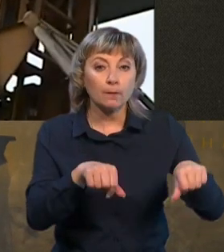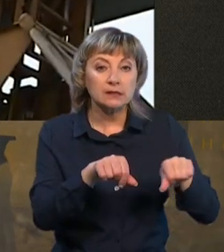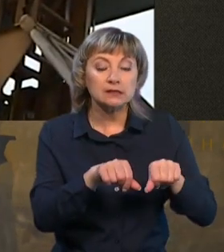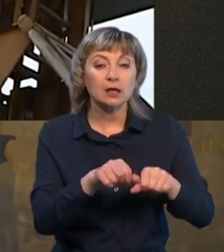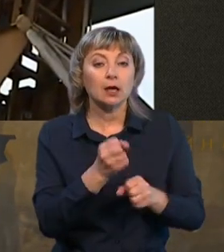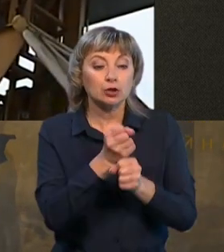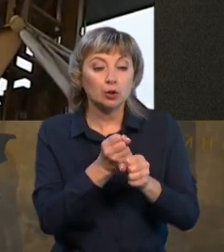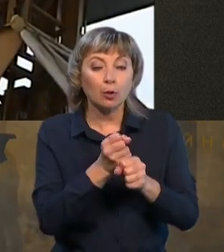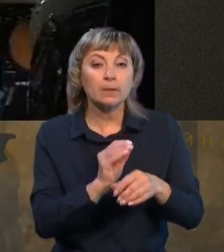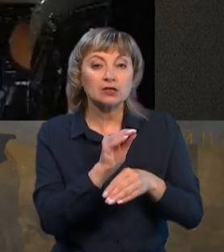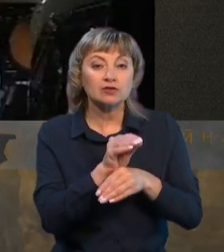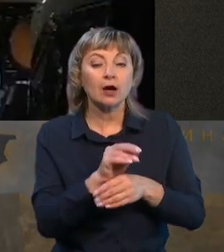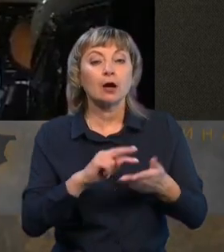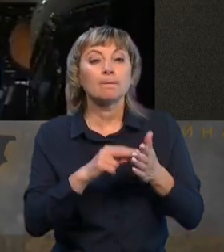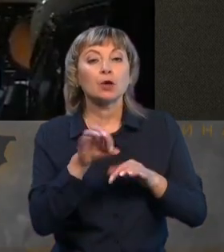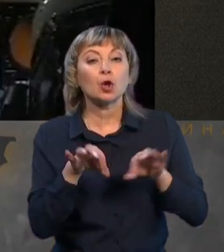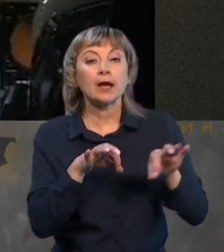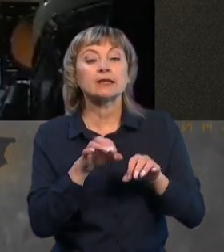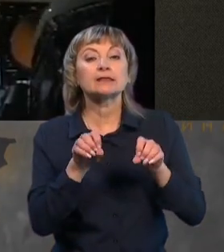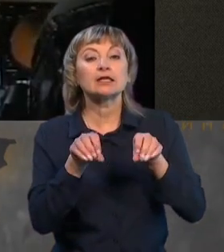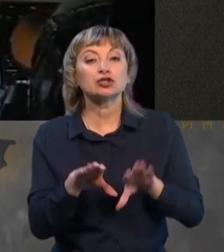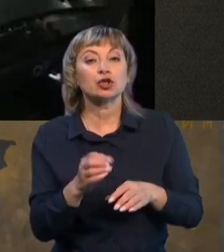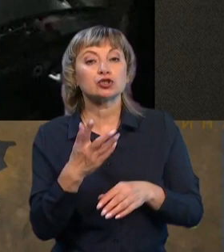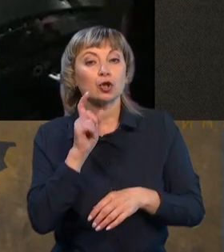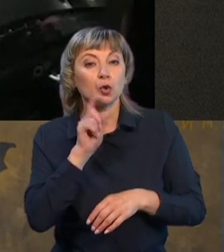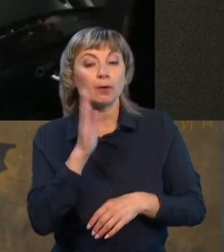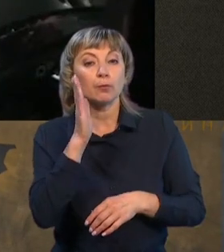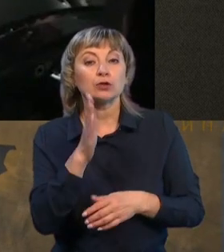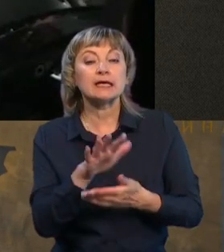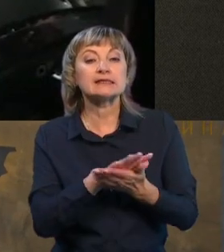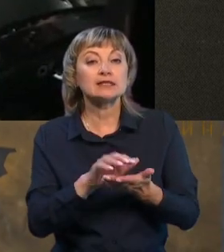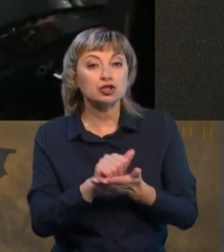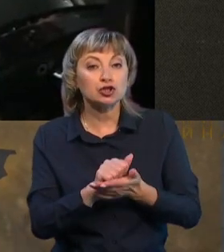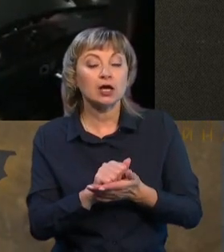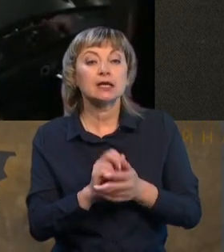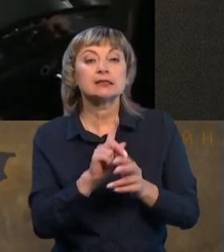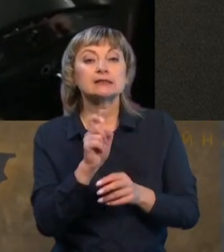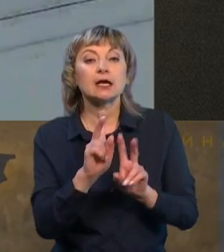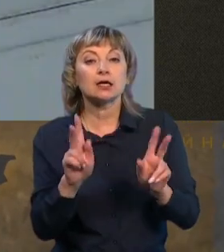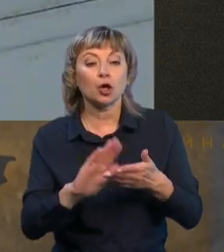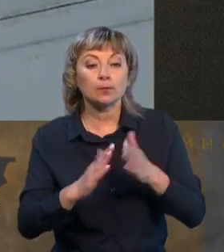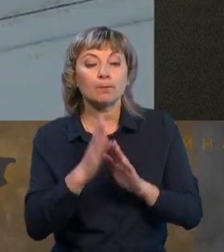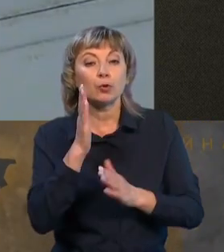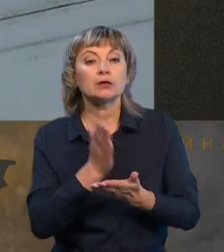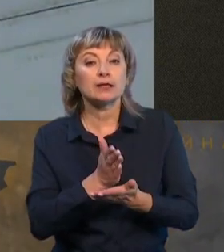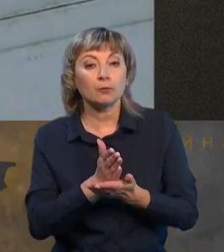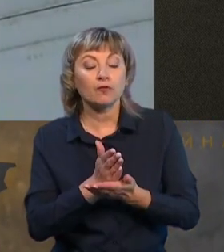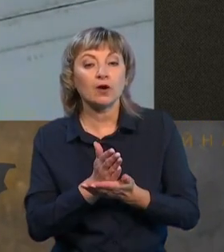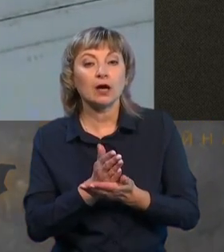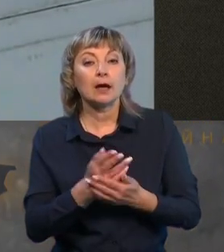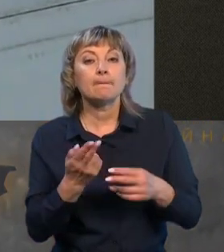допрацювати проект рішення скільки Україна буде знищувати і за яких обставин буде набувати